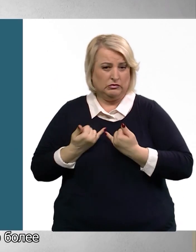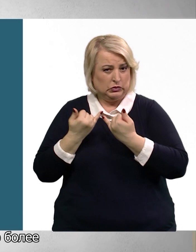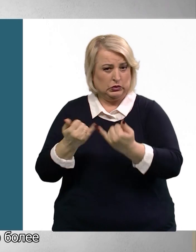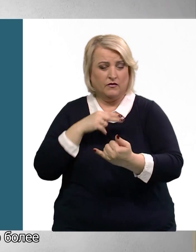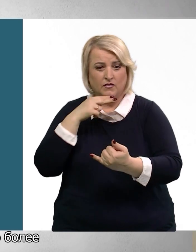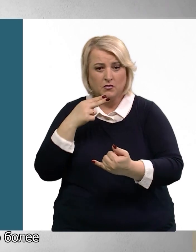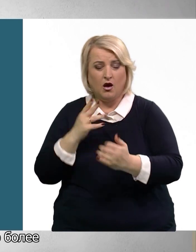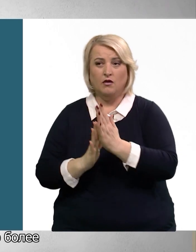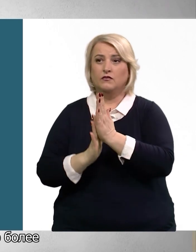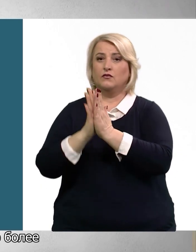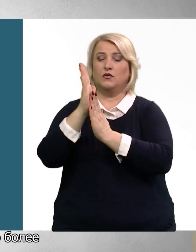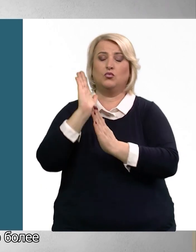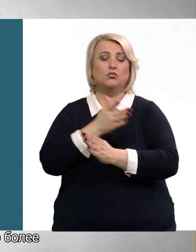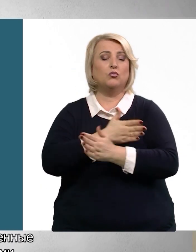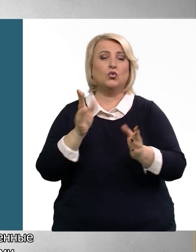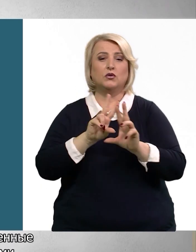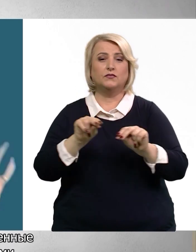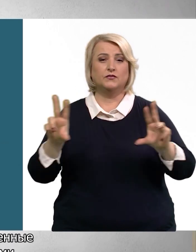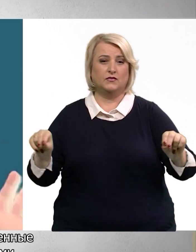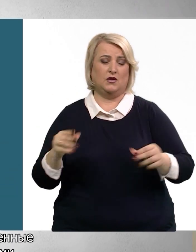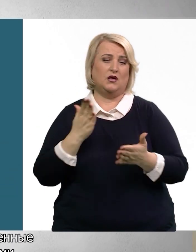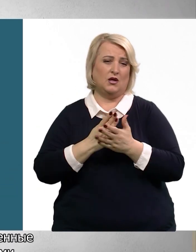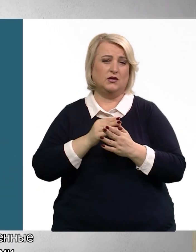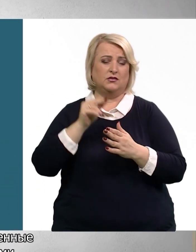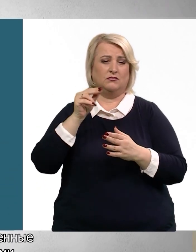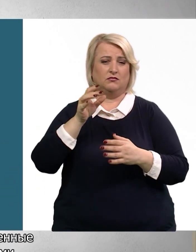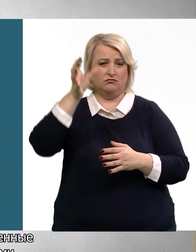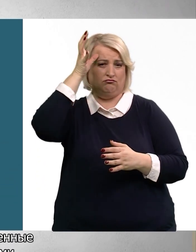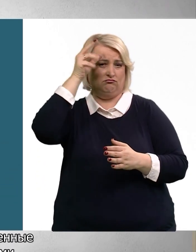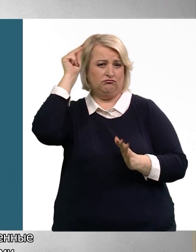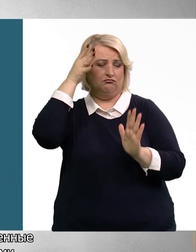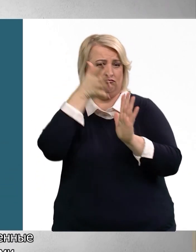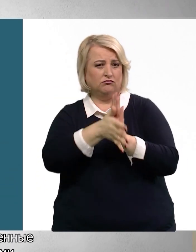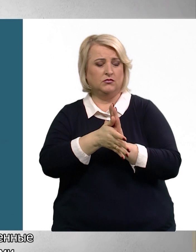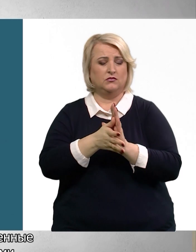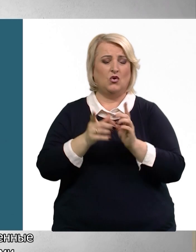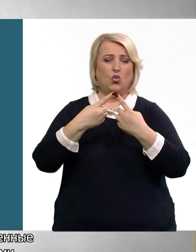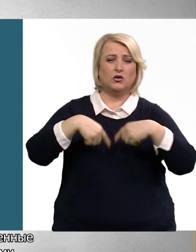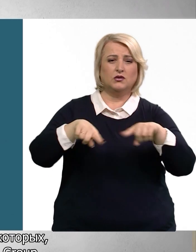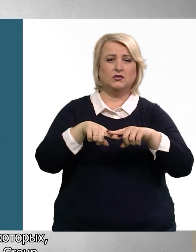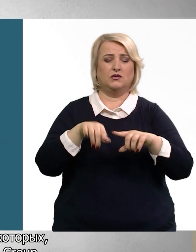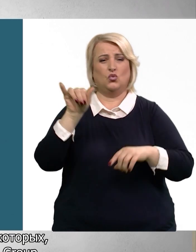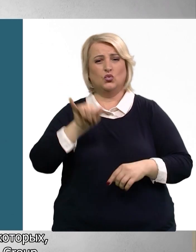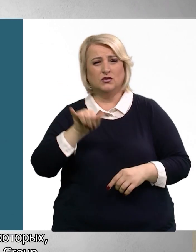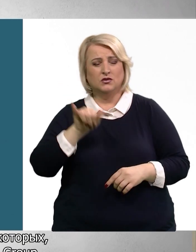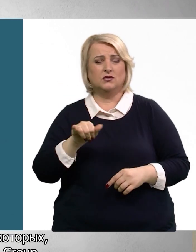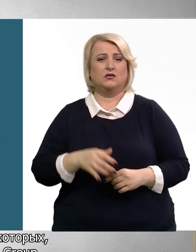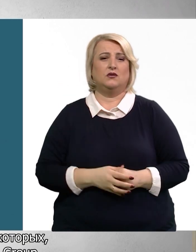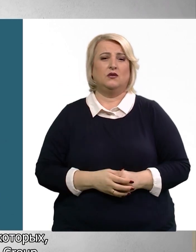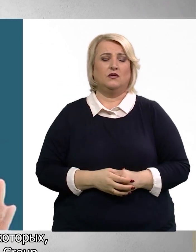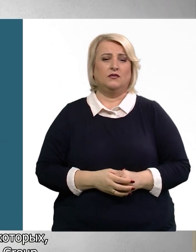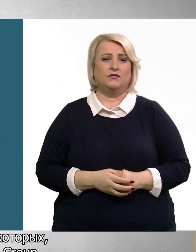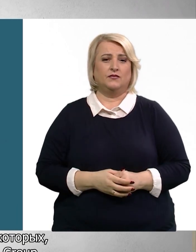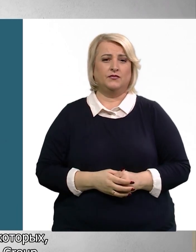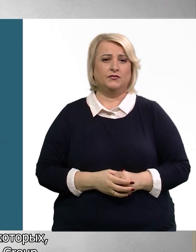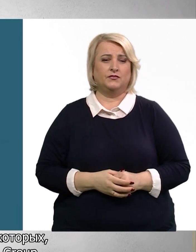mai fericiți după aia. Și avem studii care sunt făcute de organizații externe, de universități. Ultimul